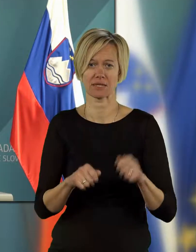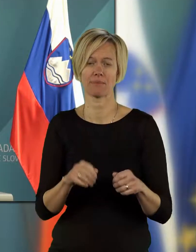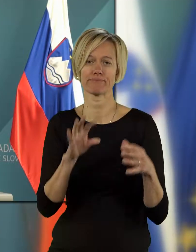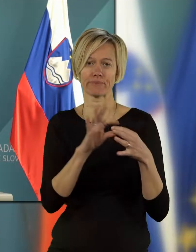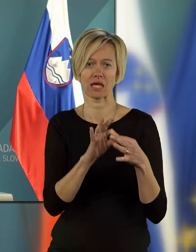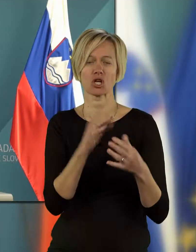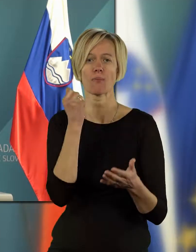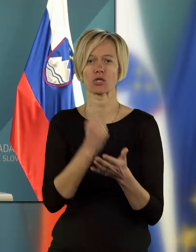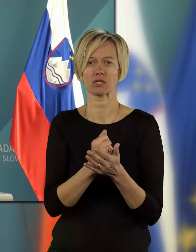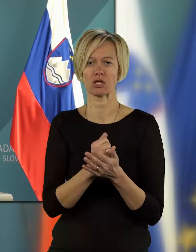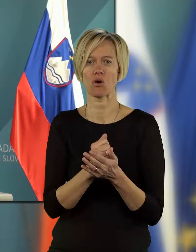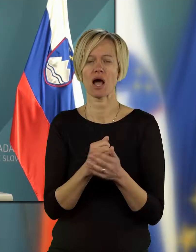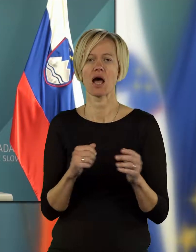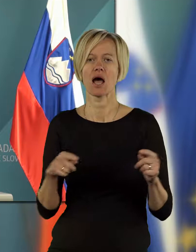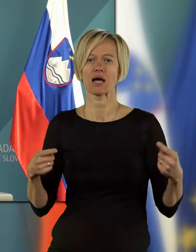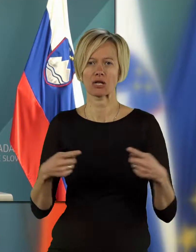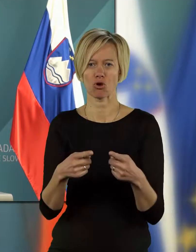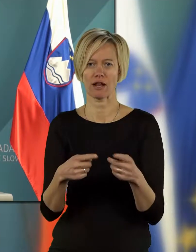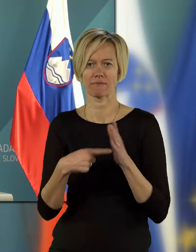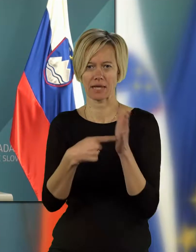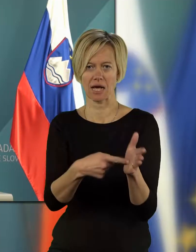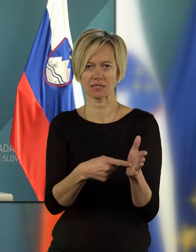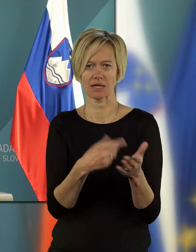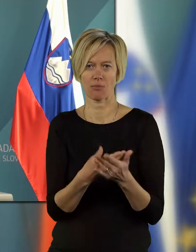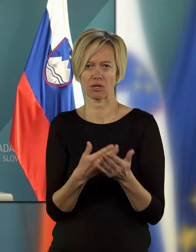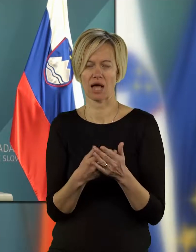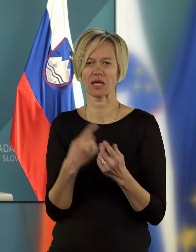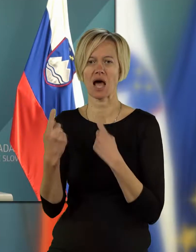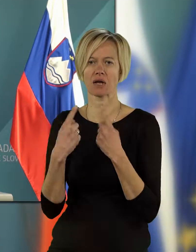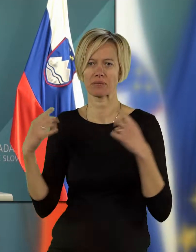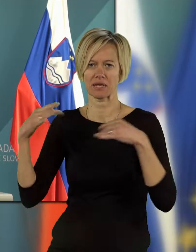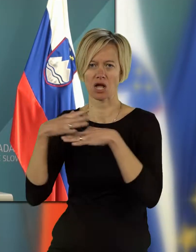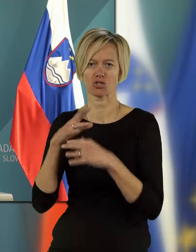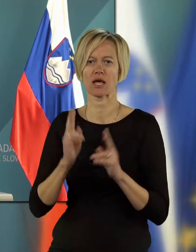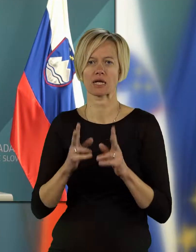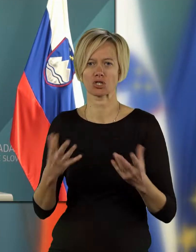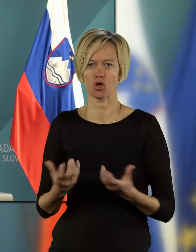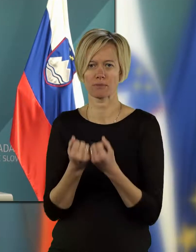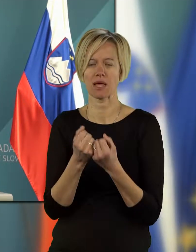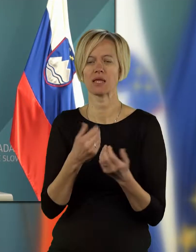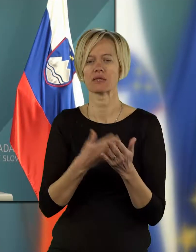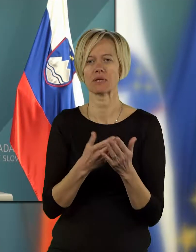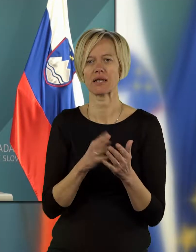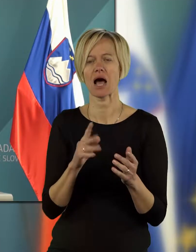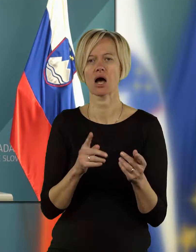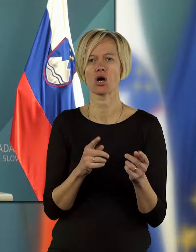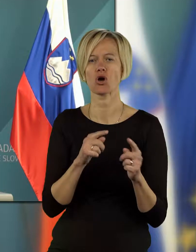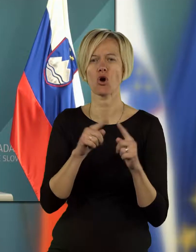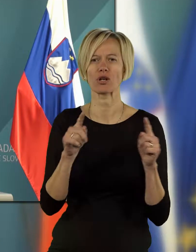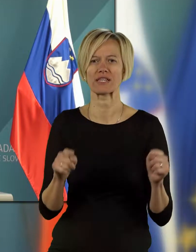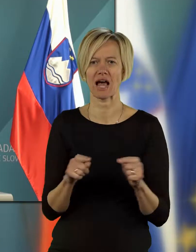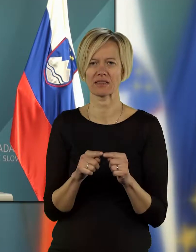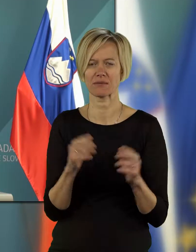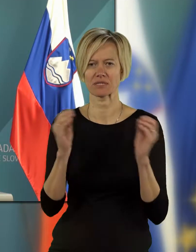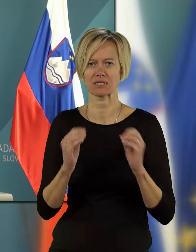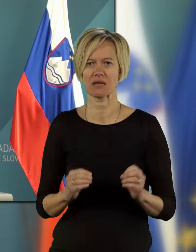Prvi sklep se nanaša na potrditev kartografskega prikaza na podlagi arbitražne razsodbe, ki temelji na koordinatnem